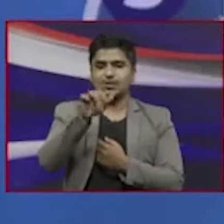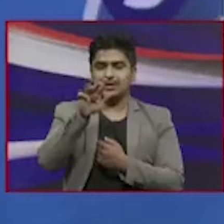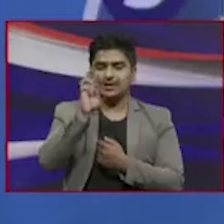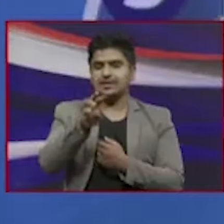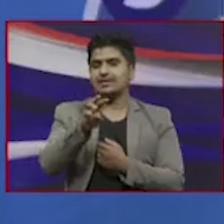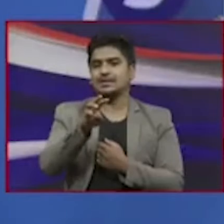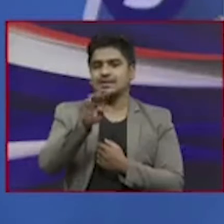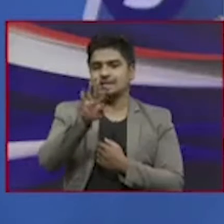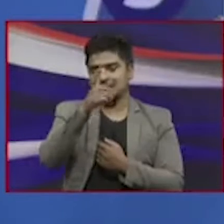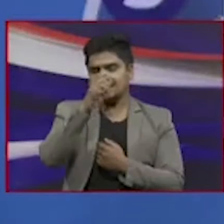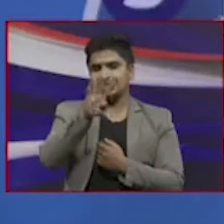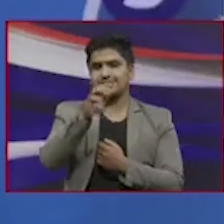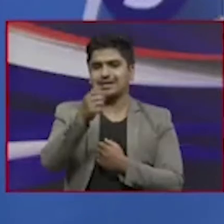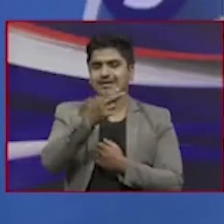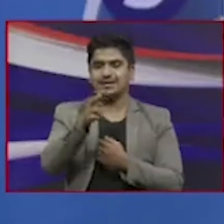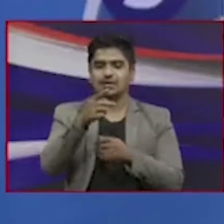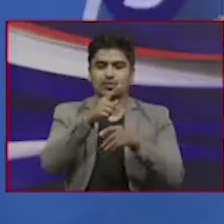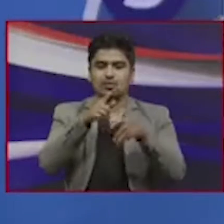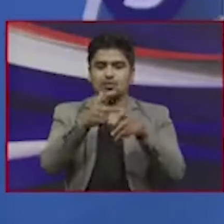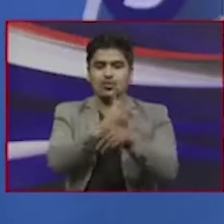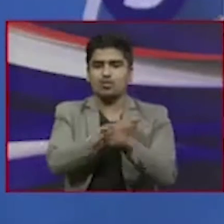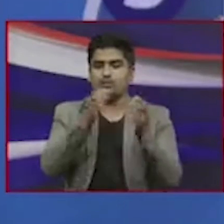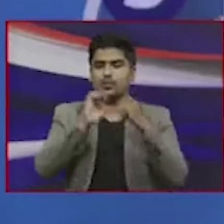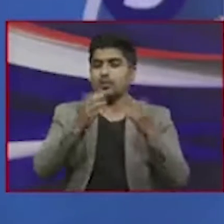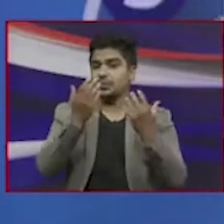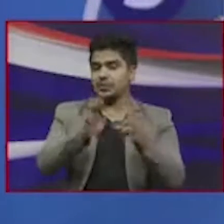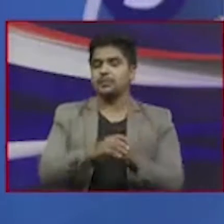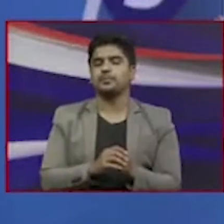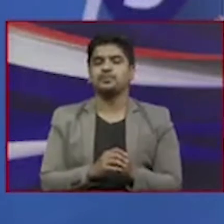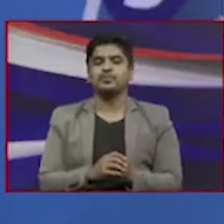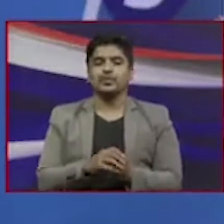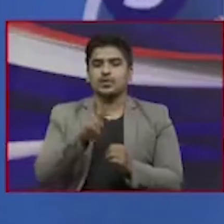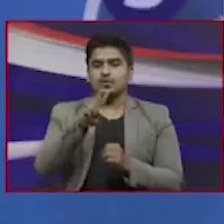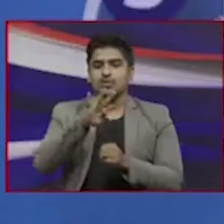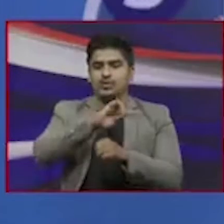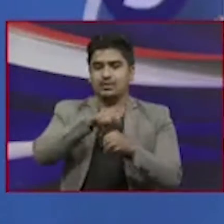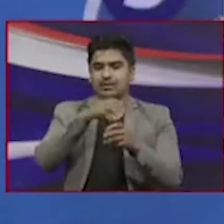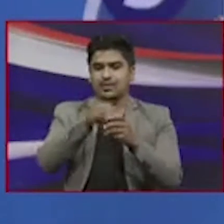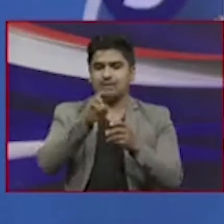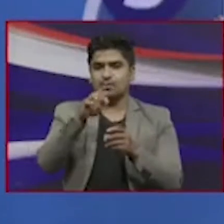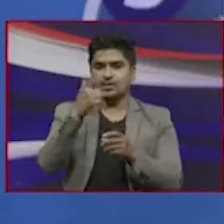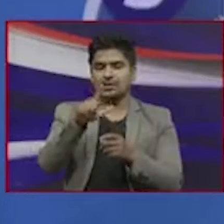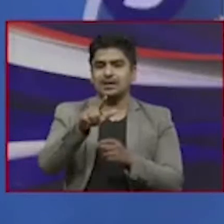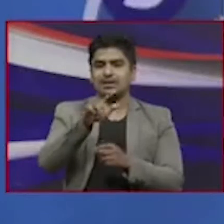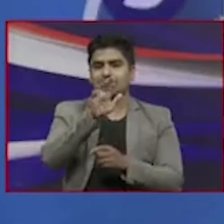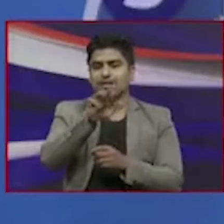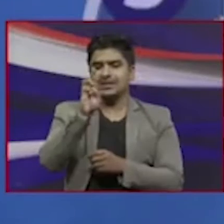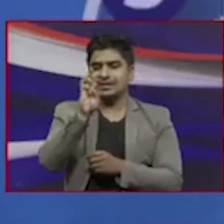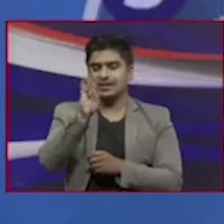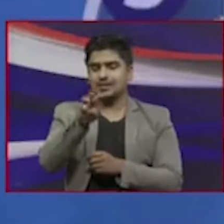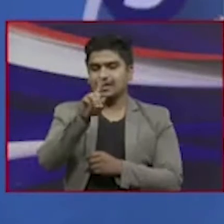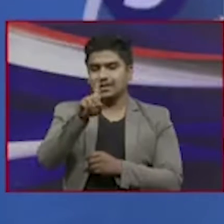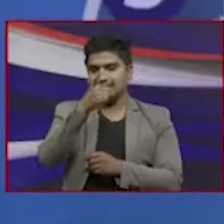कुल 16,844 नमुना परीक्षण गरिएको स्वास्थ्य मन्त्रालयले जनाएको छ। हाल 24,679 जना